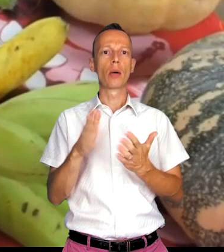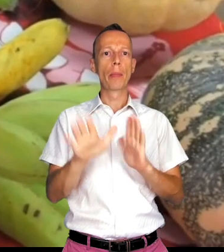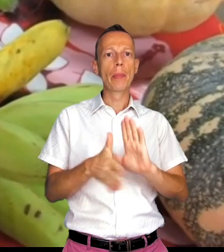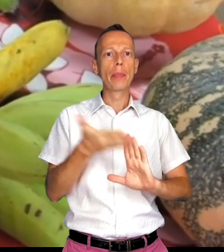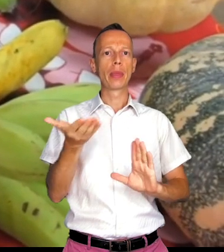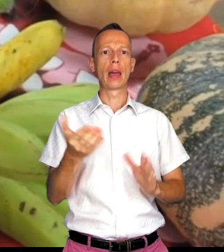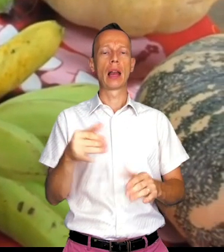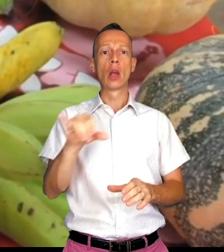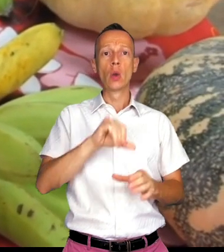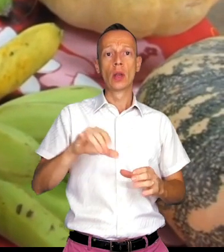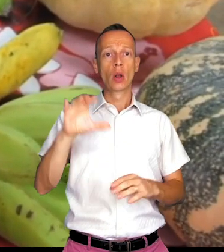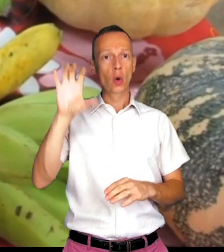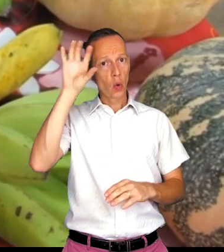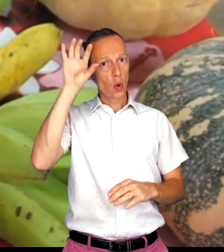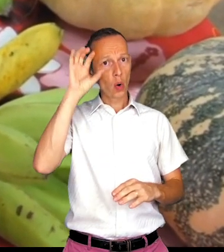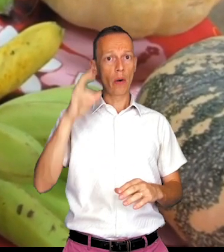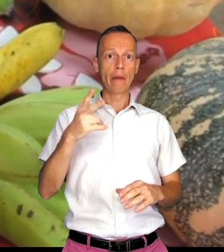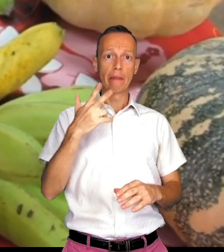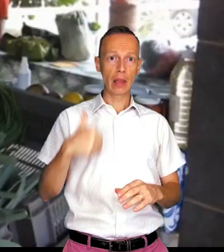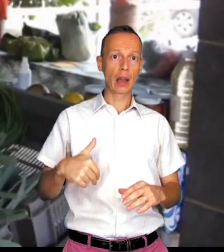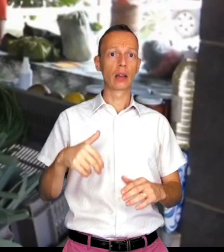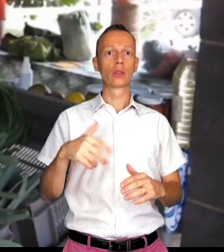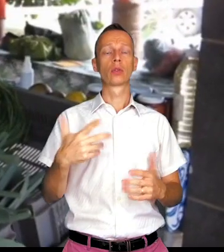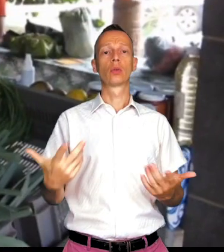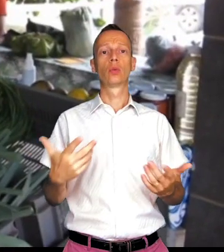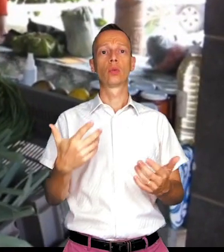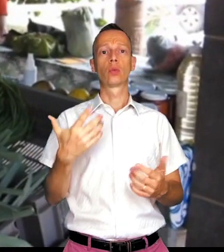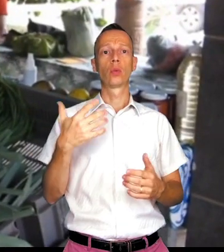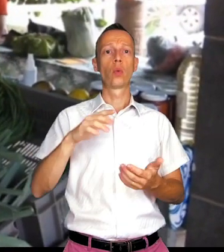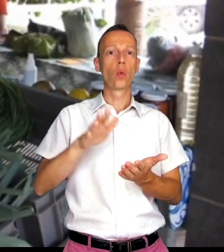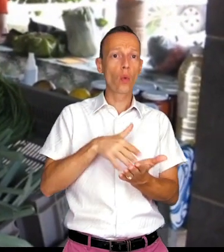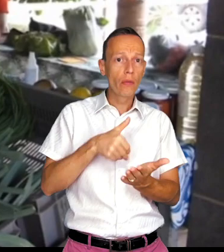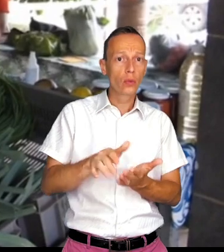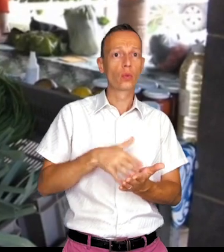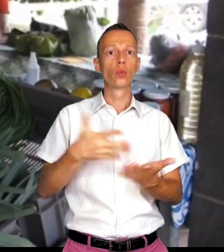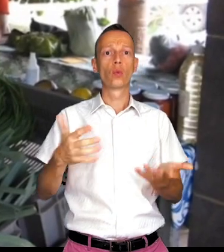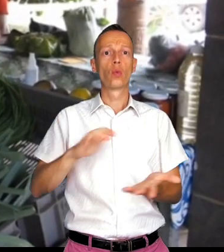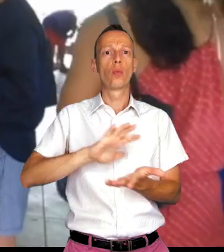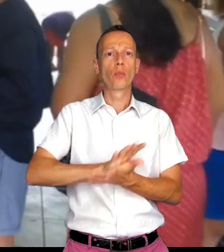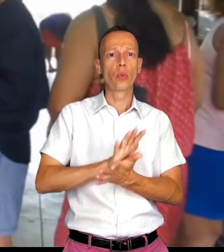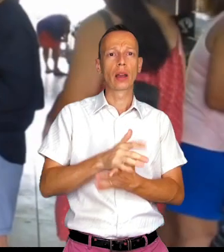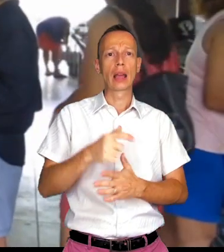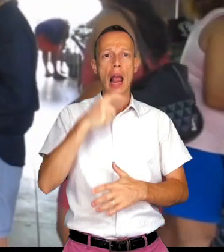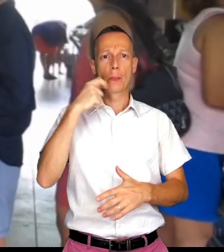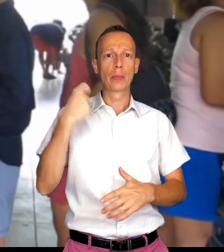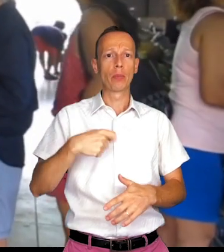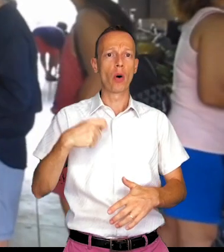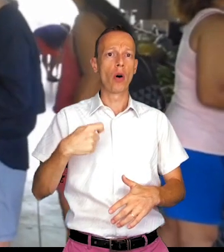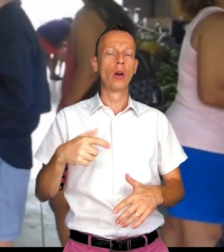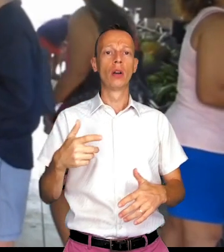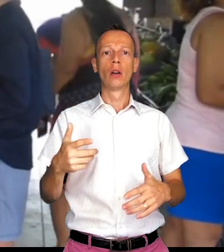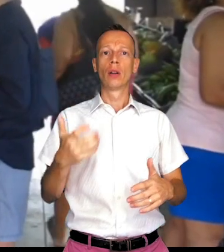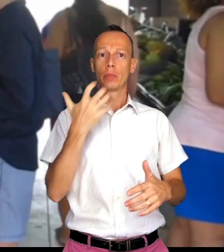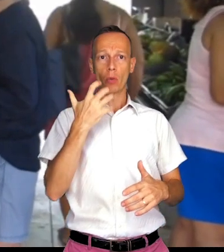de produits dérivés du miel, de l'huile de coco vierge, de graines à jarmée, de la confiture ou encore de la purée de piment.